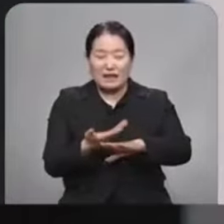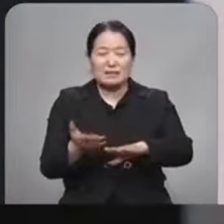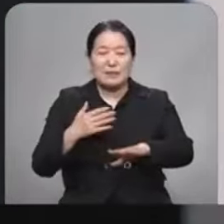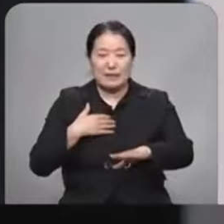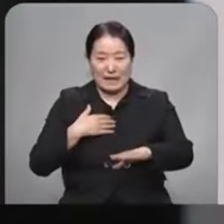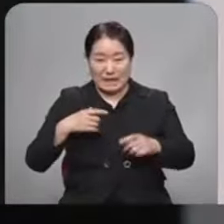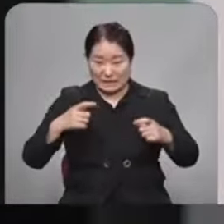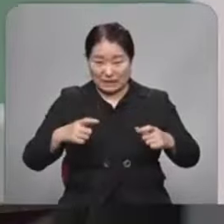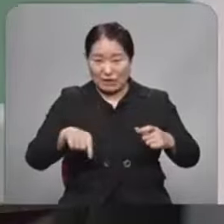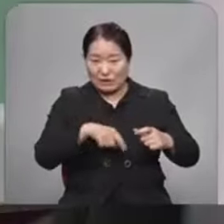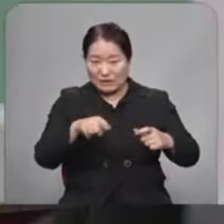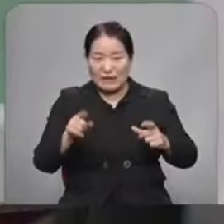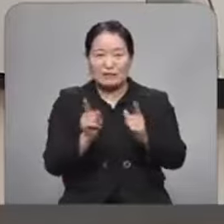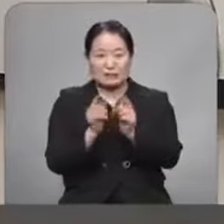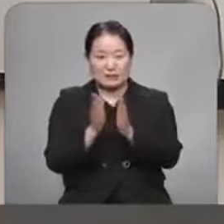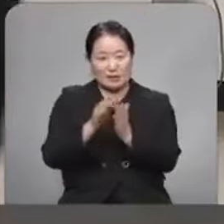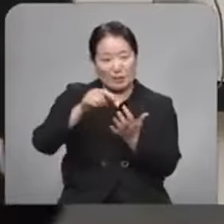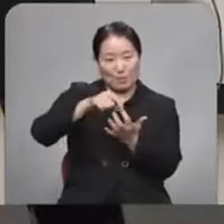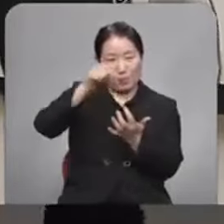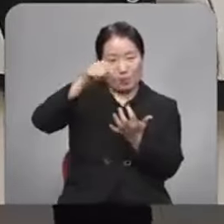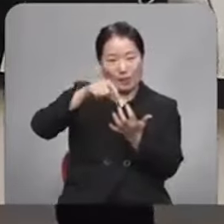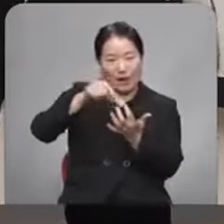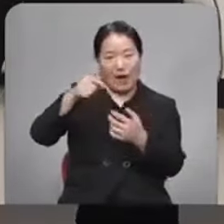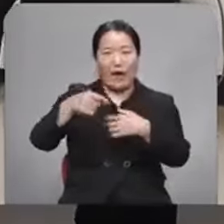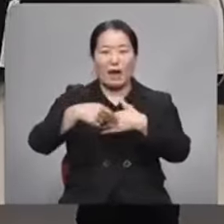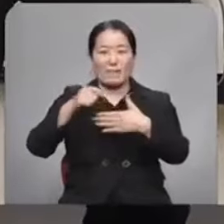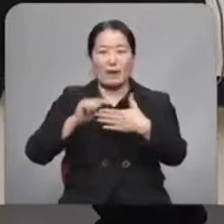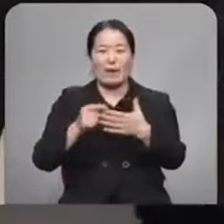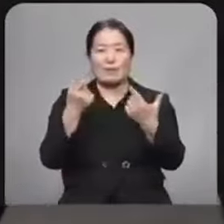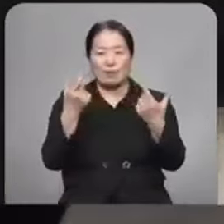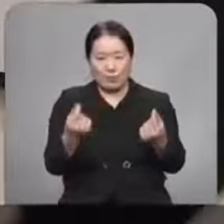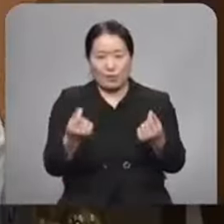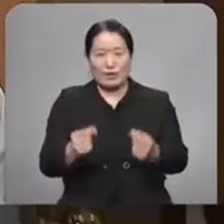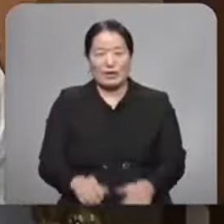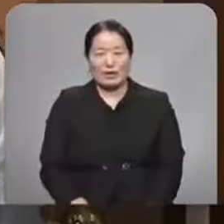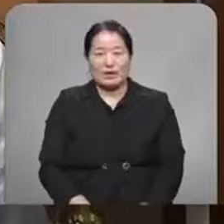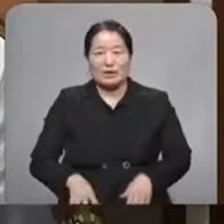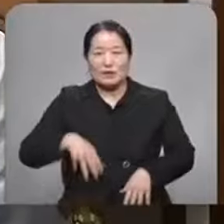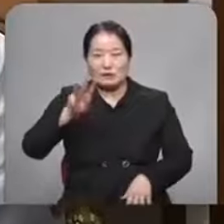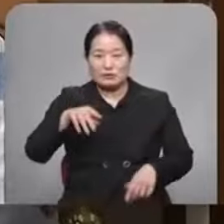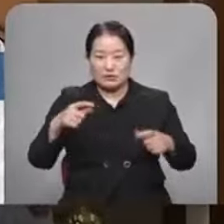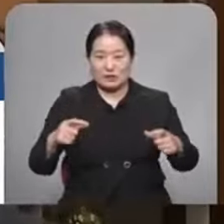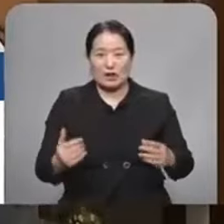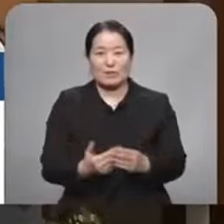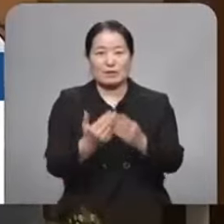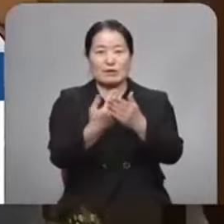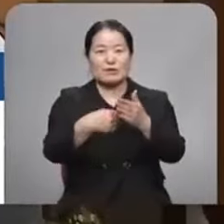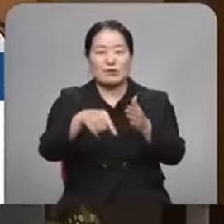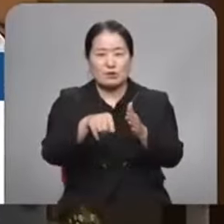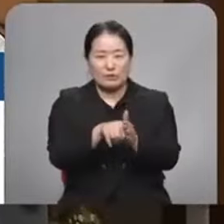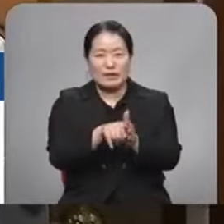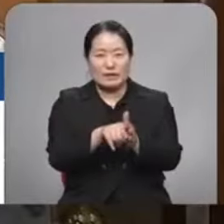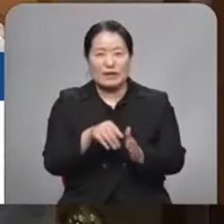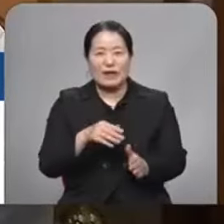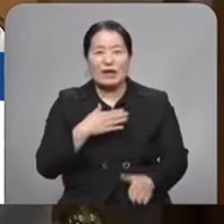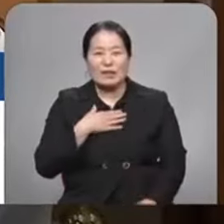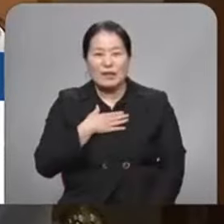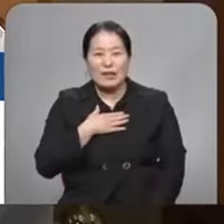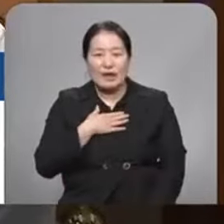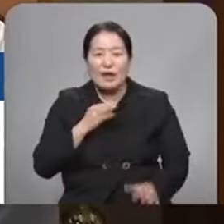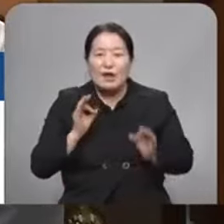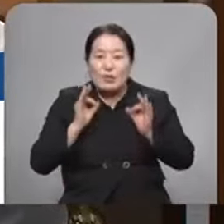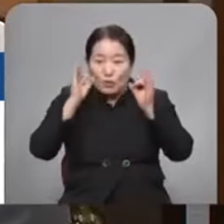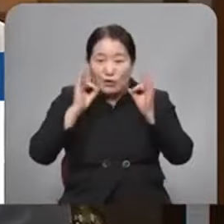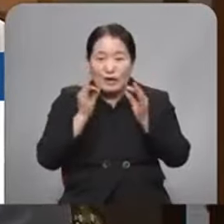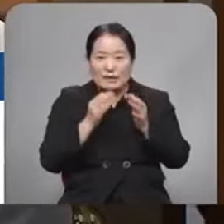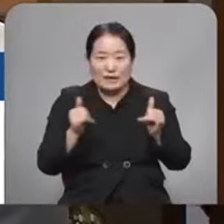일꾼을 내 손으로 뽑는다는 마음만은 같습니다 춘천 지역 발전을 위해 힘써 주시는 분께 투표를 했습니다 관심이